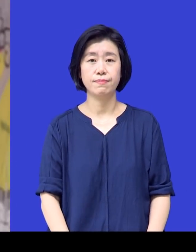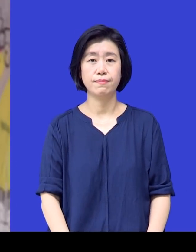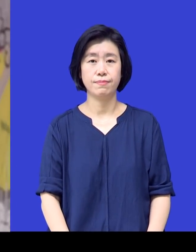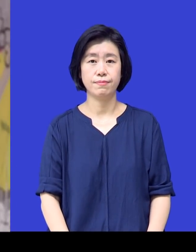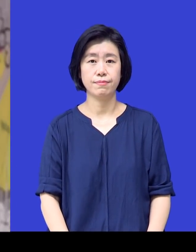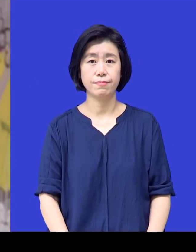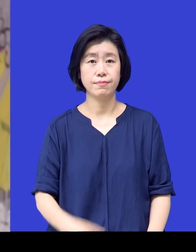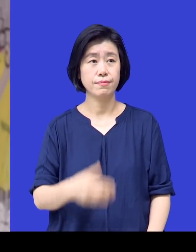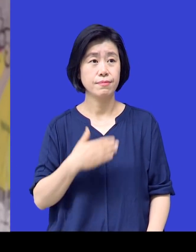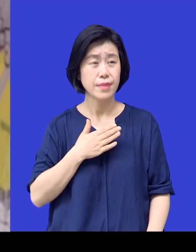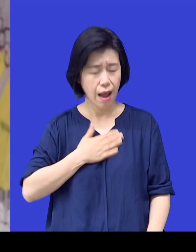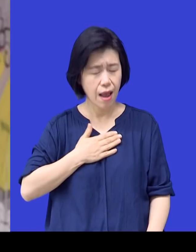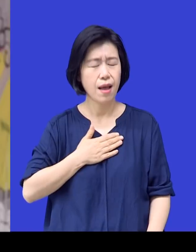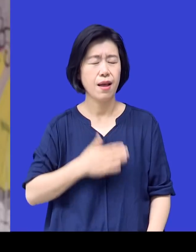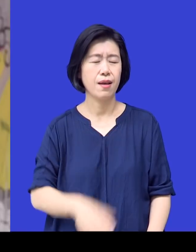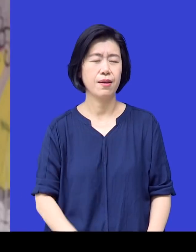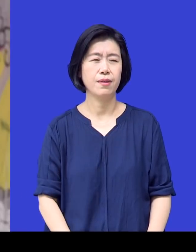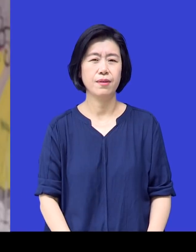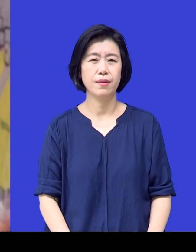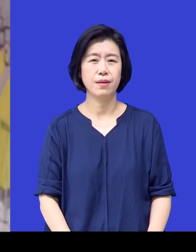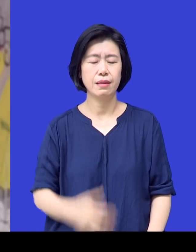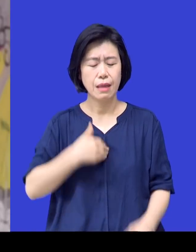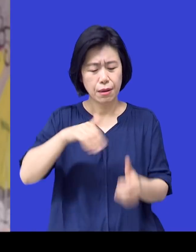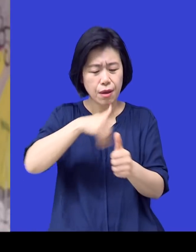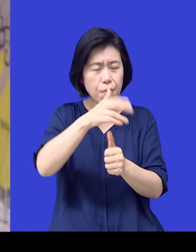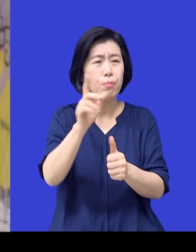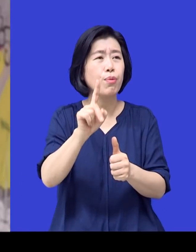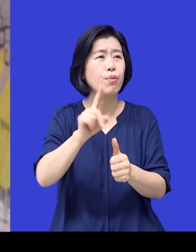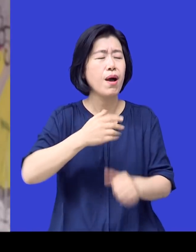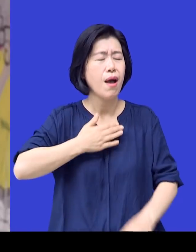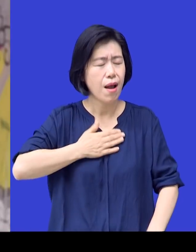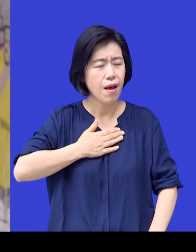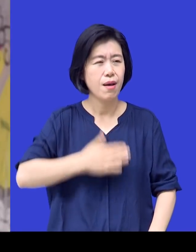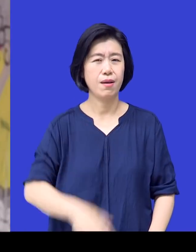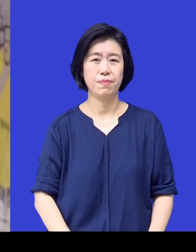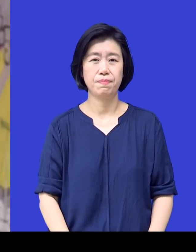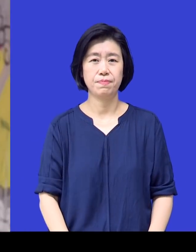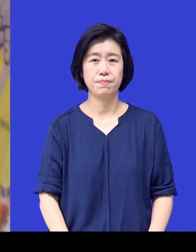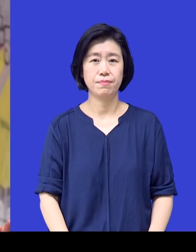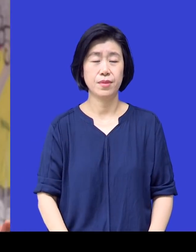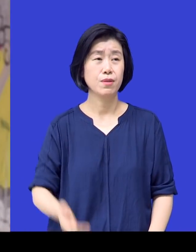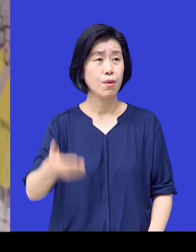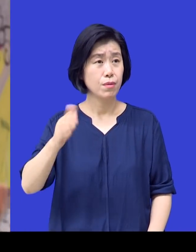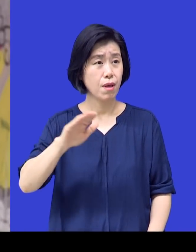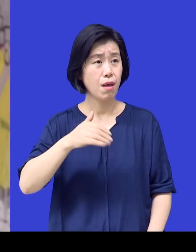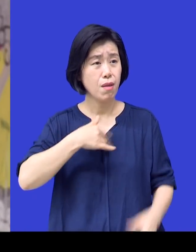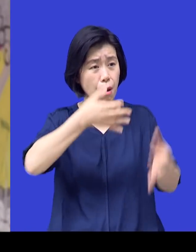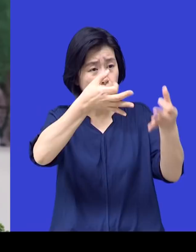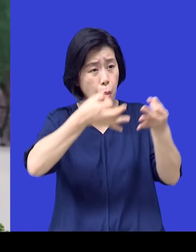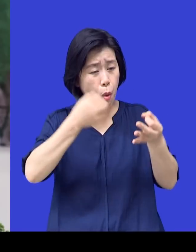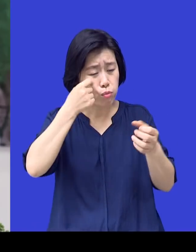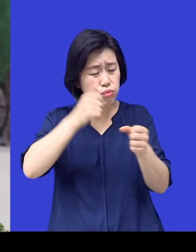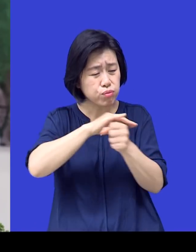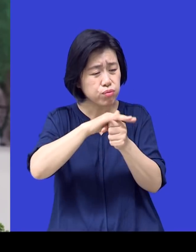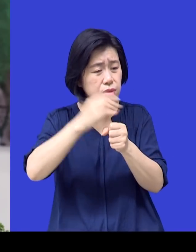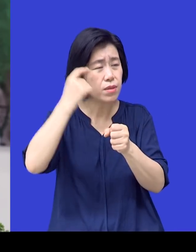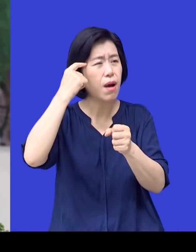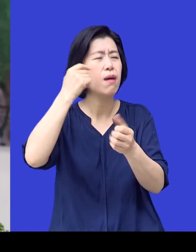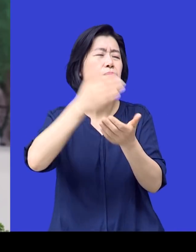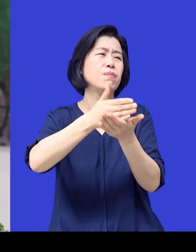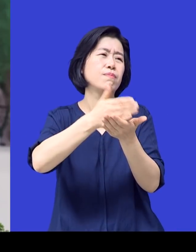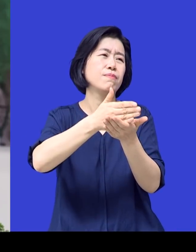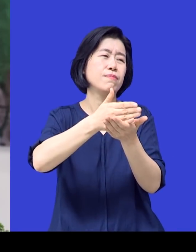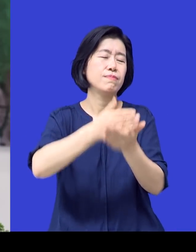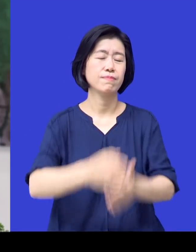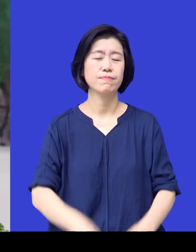이런 아이라는 거. 근데 제발 그런 눈으로 보지는 마세요.